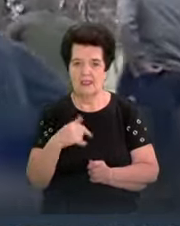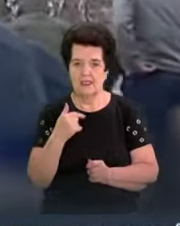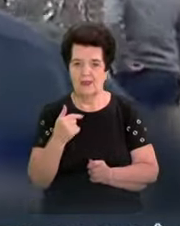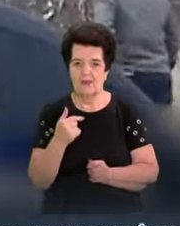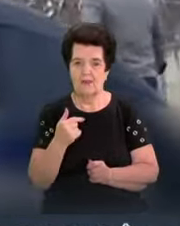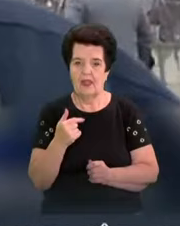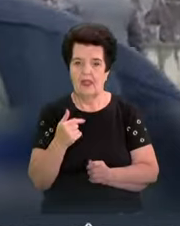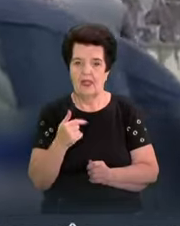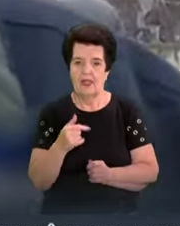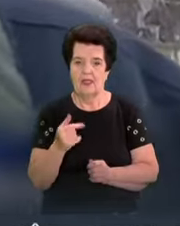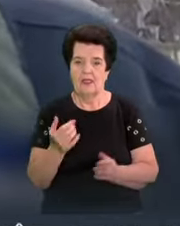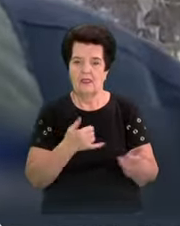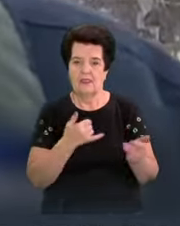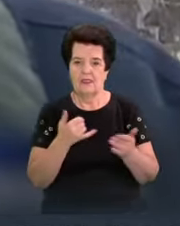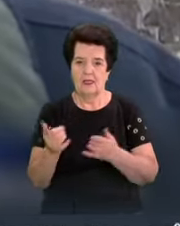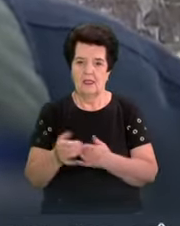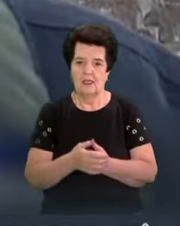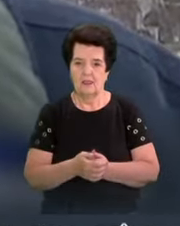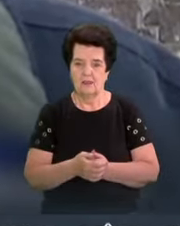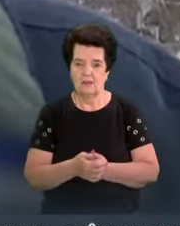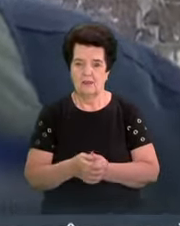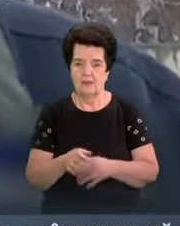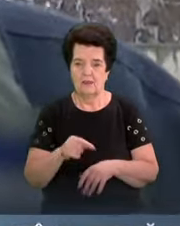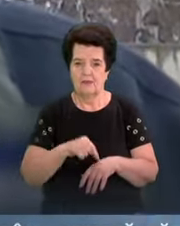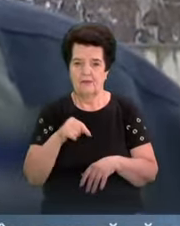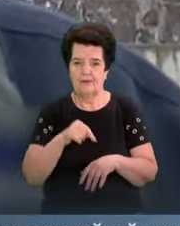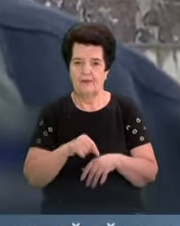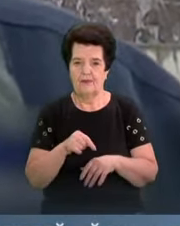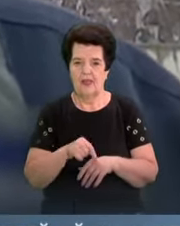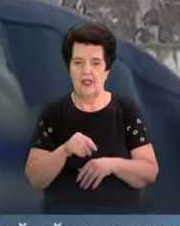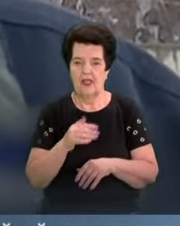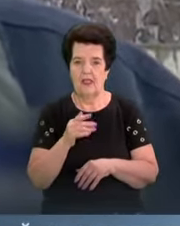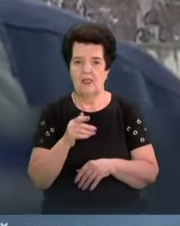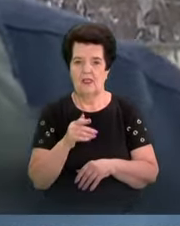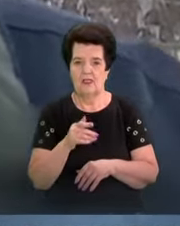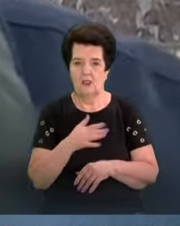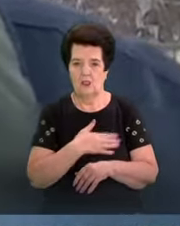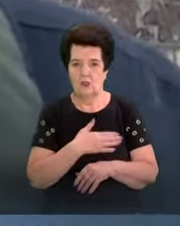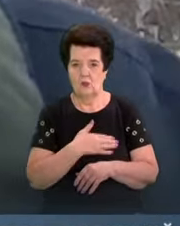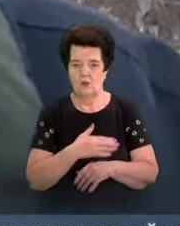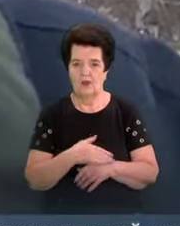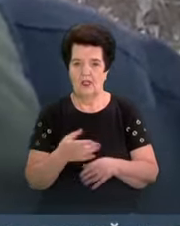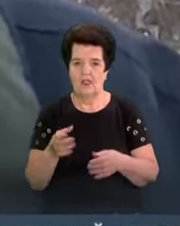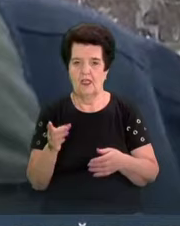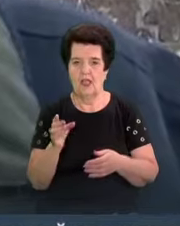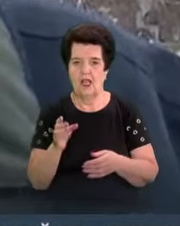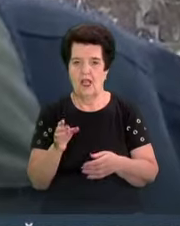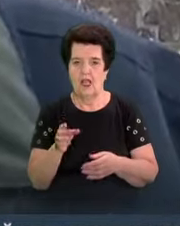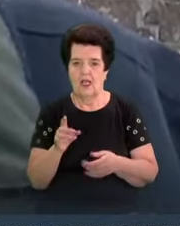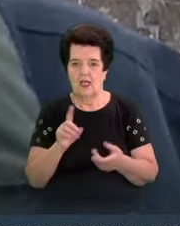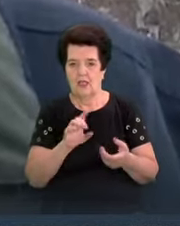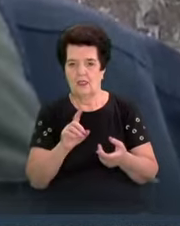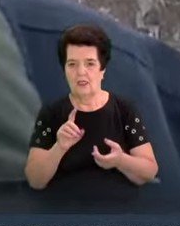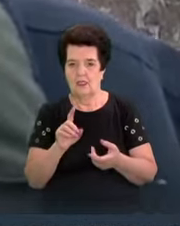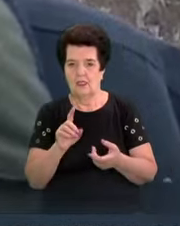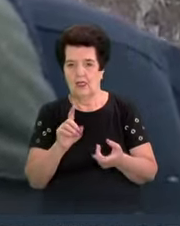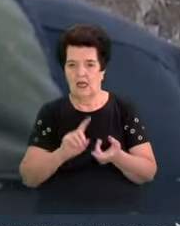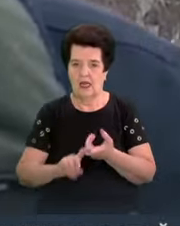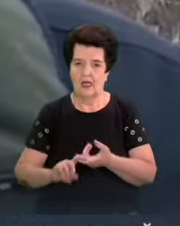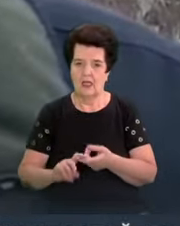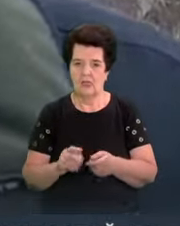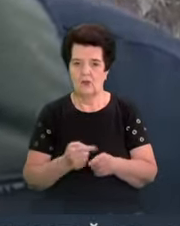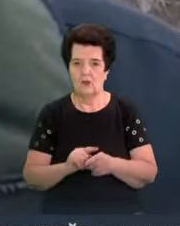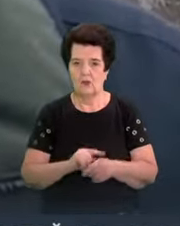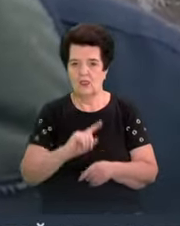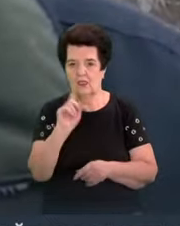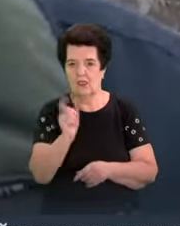Predomină tristețea și durerea pe suflet în legătură cu pierderea de vieți omenești în